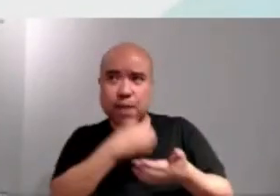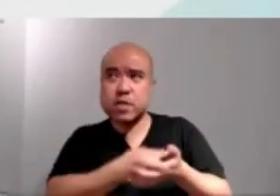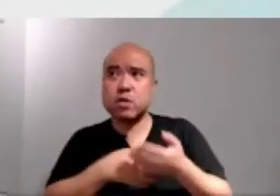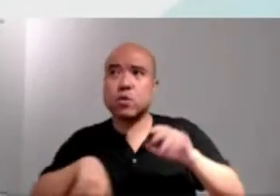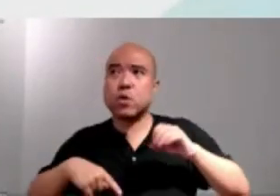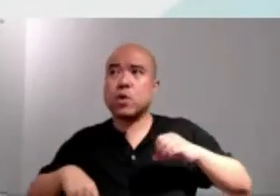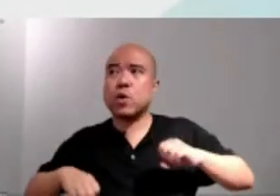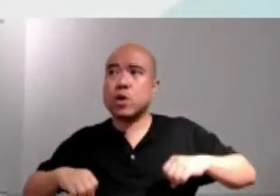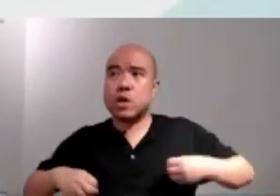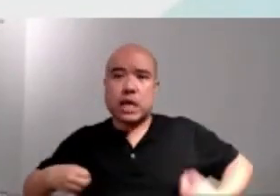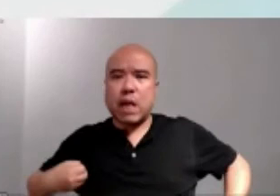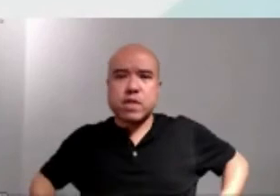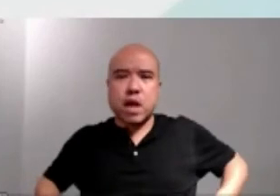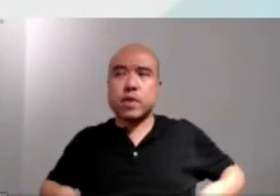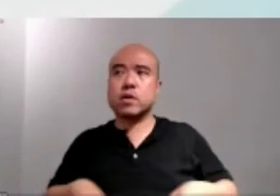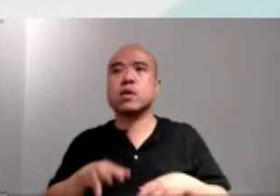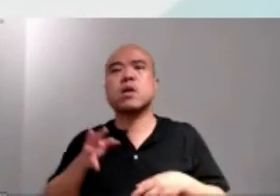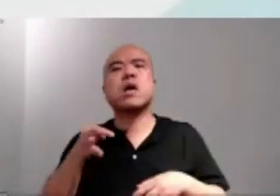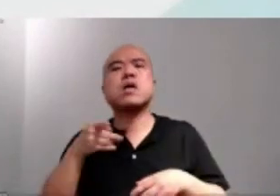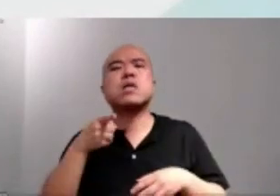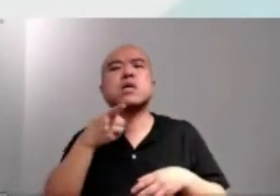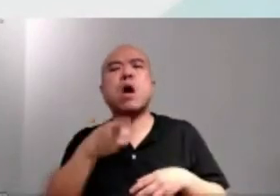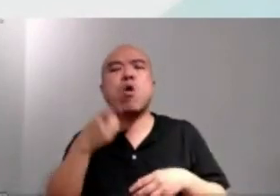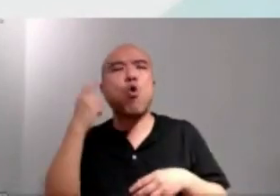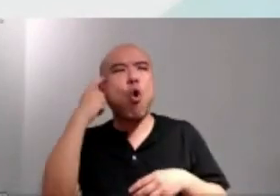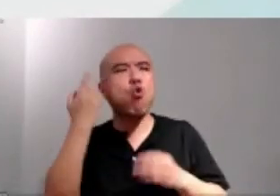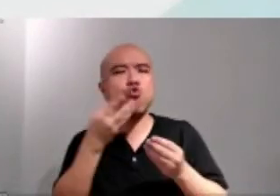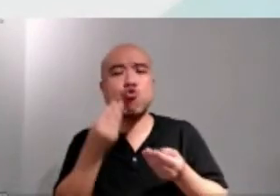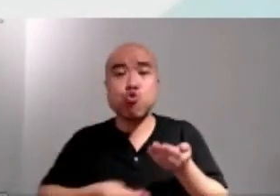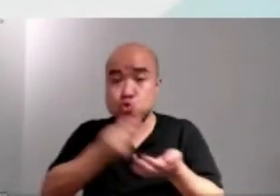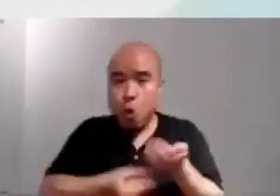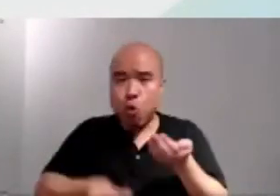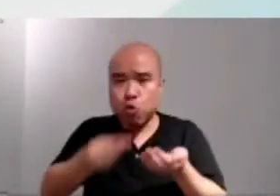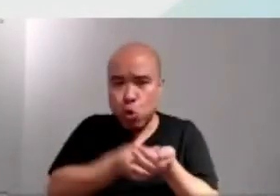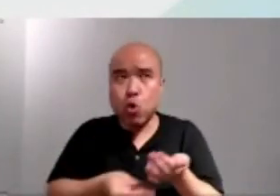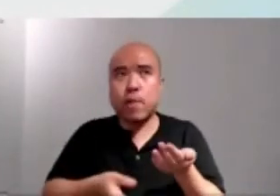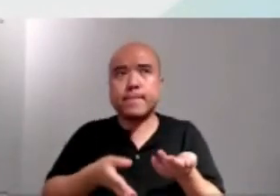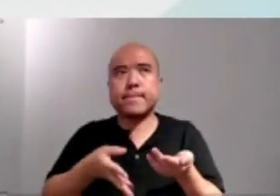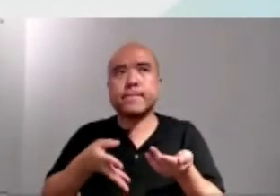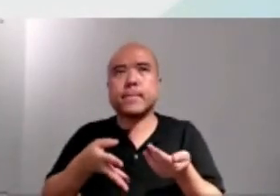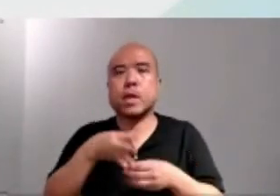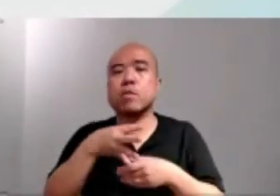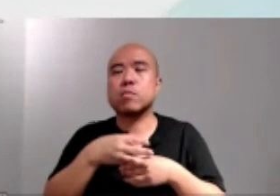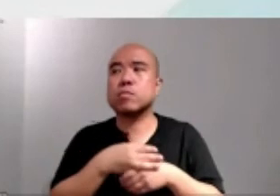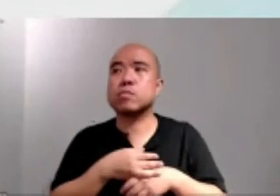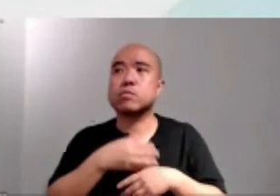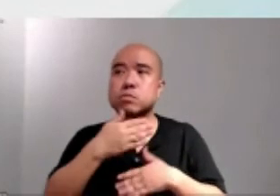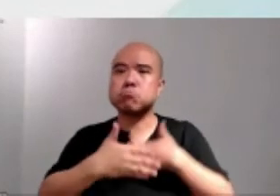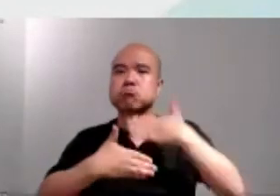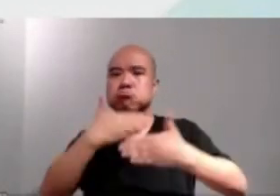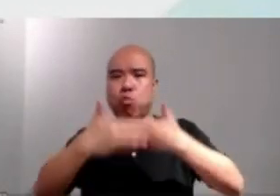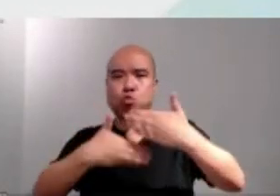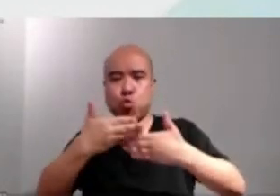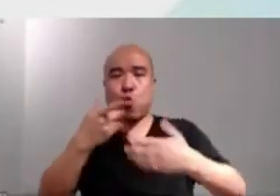源同埋廢物原材料全部都可以用翻，繼續。在產業鏈度循環，呢個經濟模式咧就令